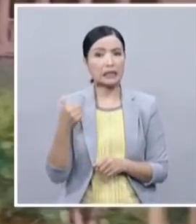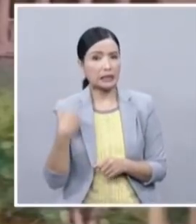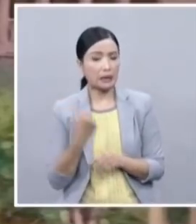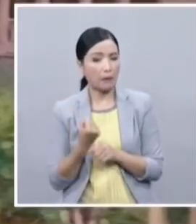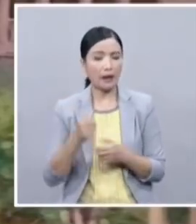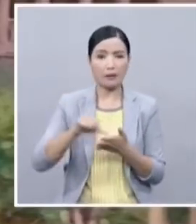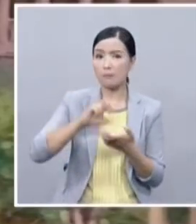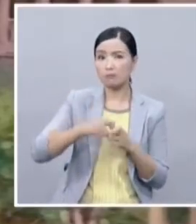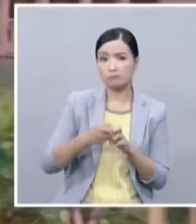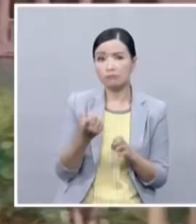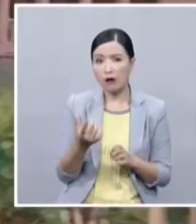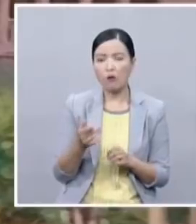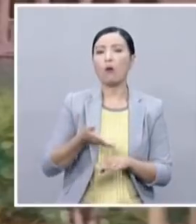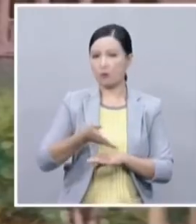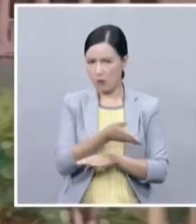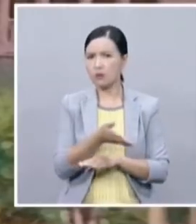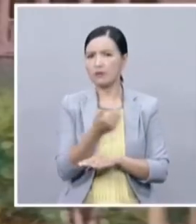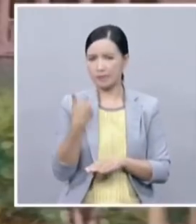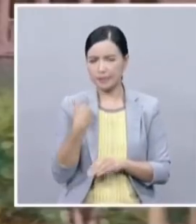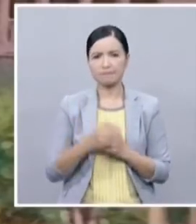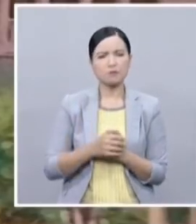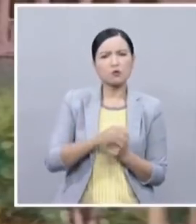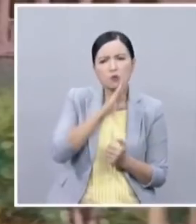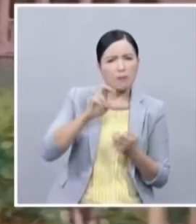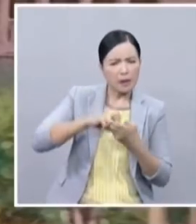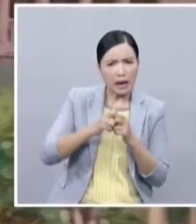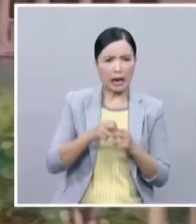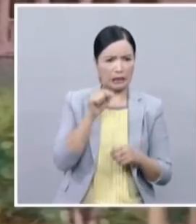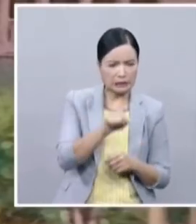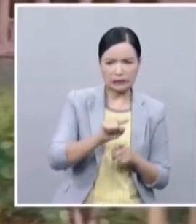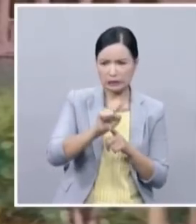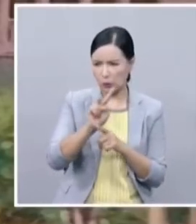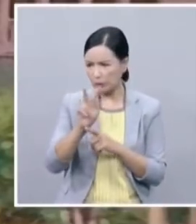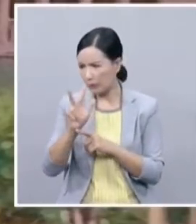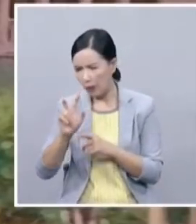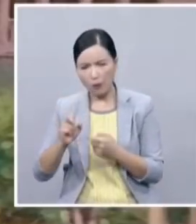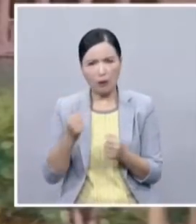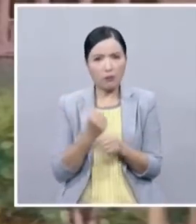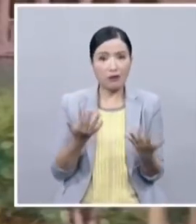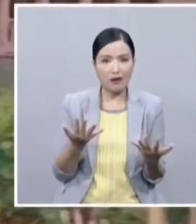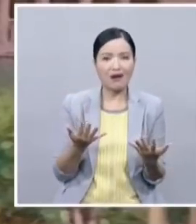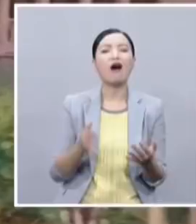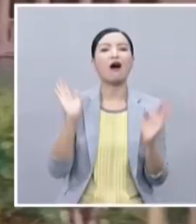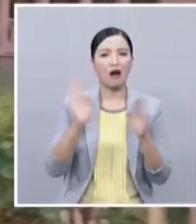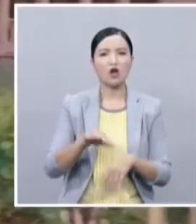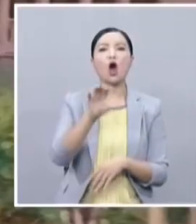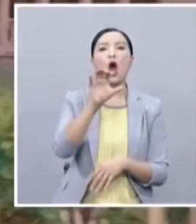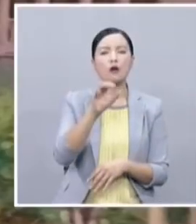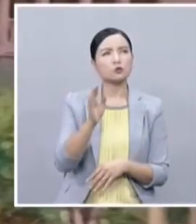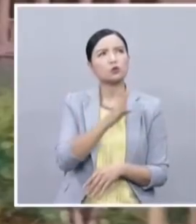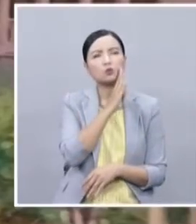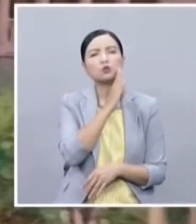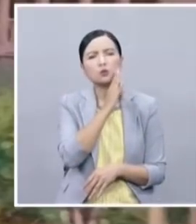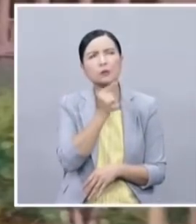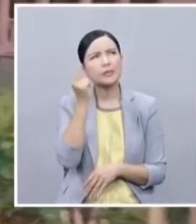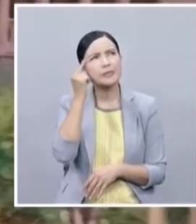ำยังไงเราจะแก้ปัญหาอย่างไรแล้วถ้ามันปรับไปเกิดปัญหาต่างอื่นซ้อนเข้ามาอีกจะทำยังไงเหล่านี้ที่เราเรียกว่าสมมติฐานนะครับสมมติเอา